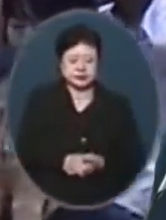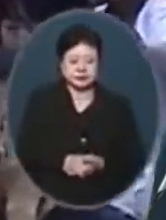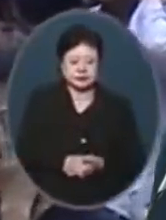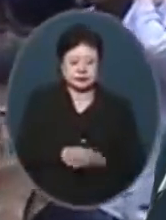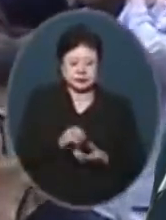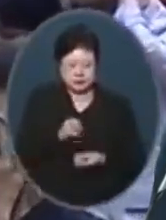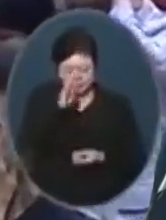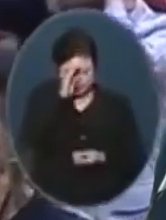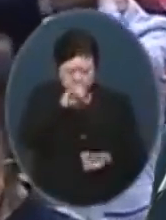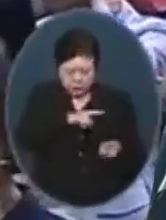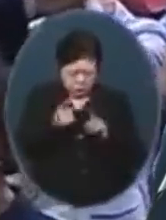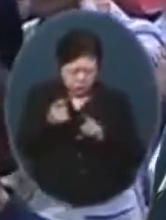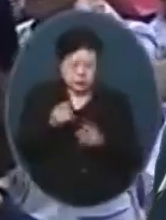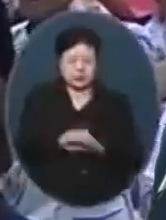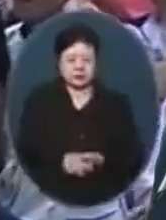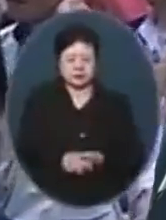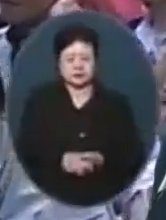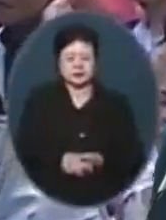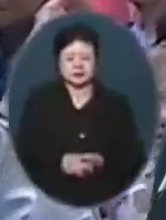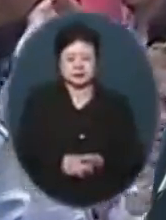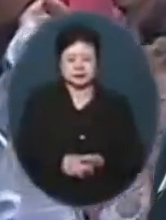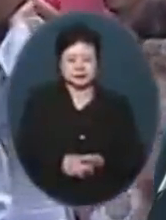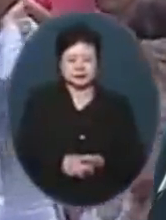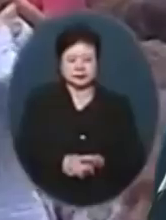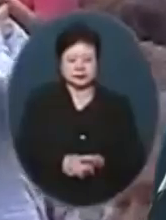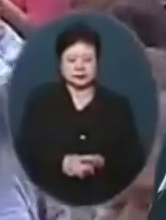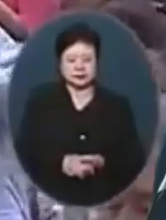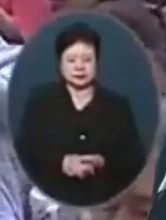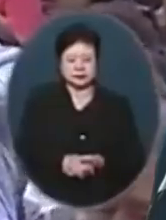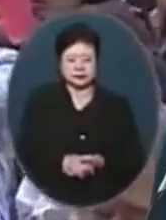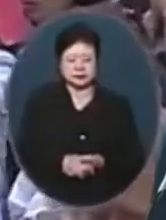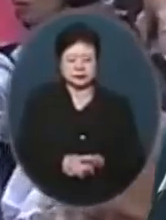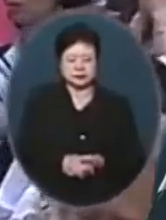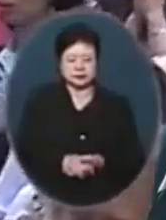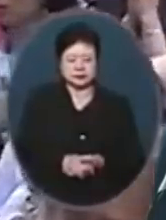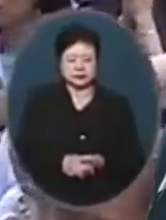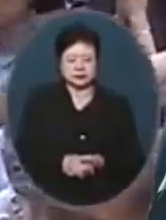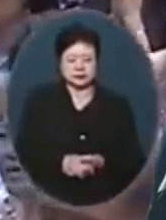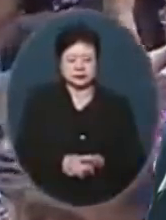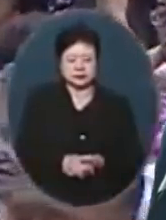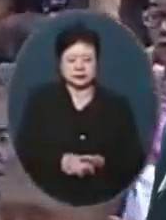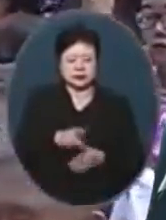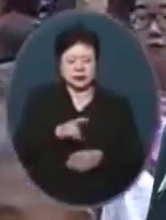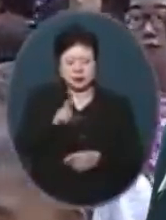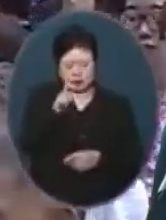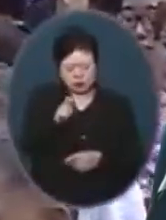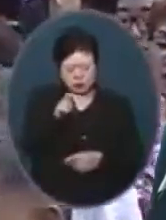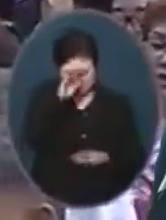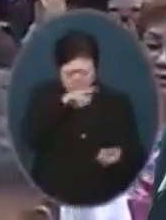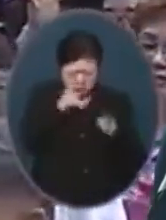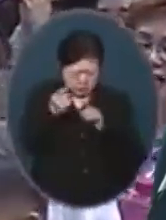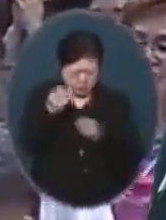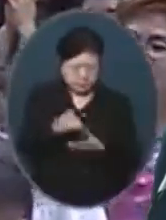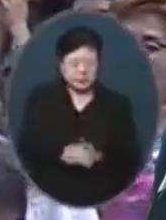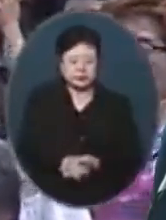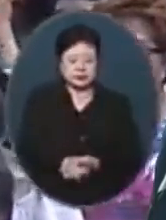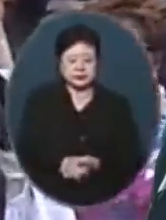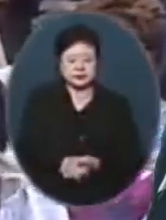위장병으로 고생하는 사람이 나았으며 등뼈가 굽어지고 고통당하는 사람이